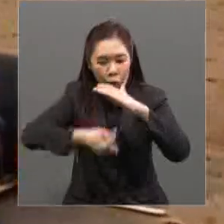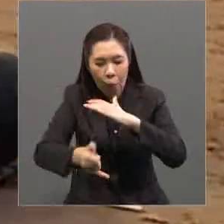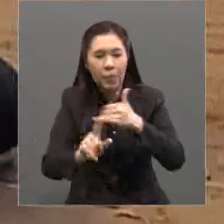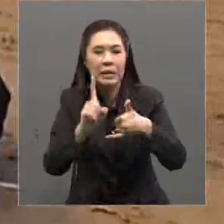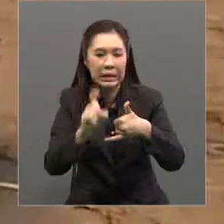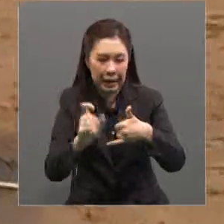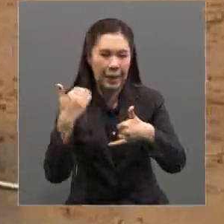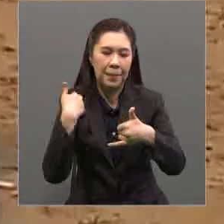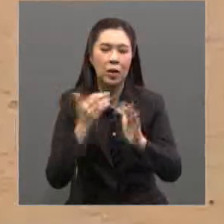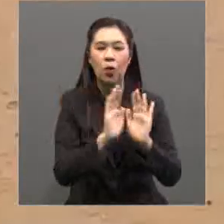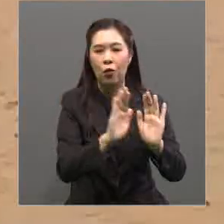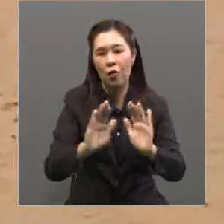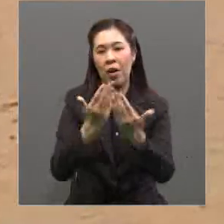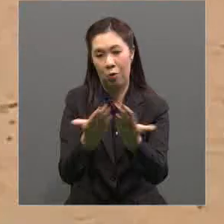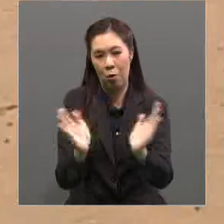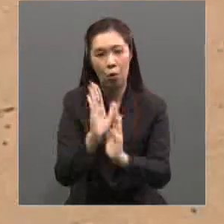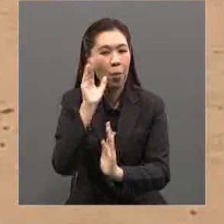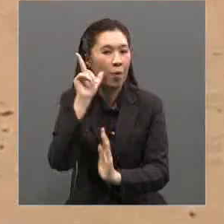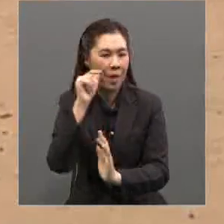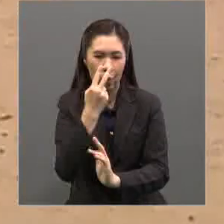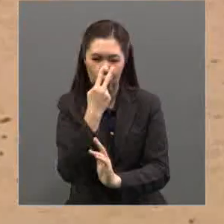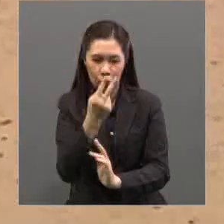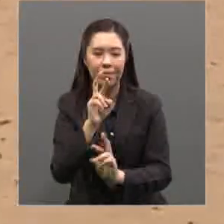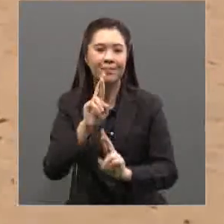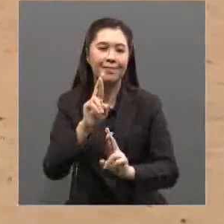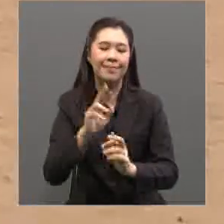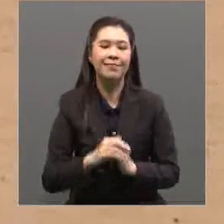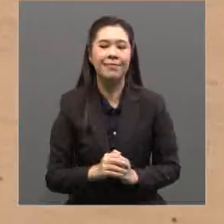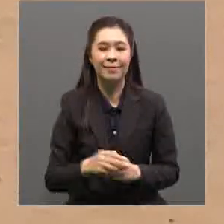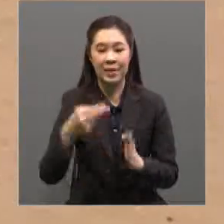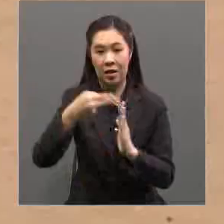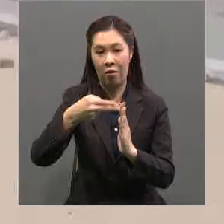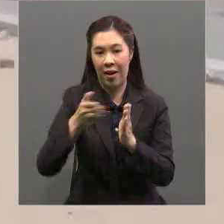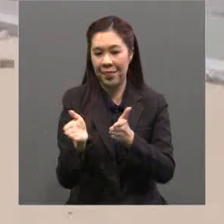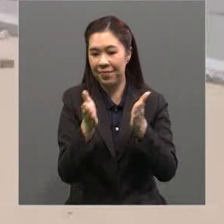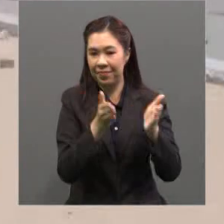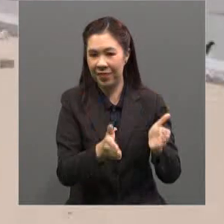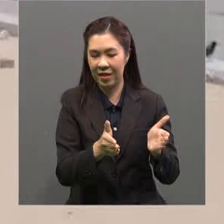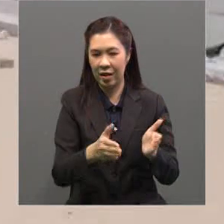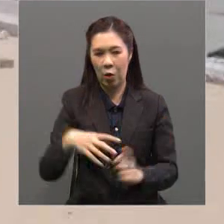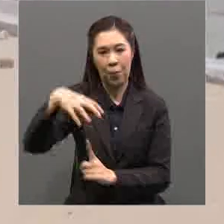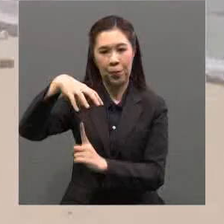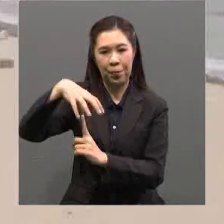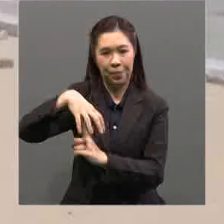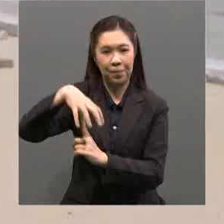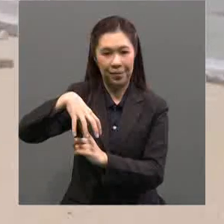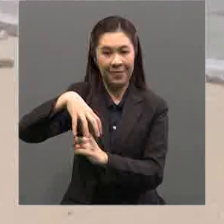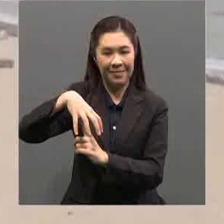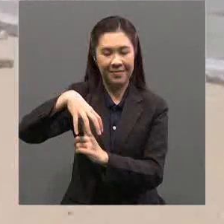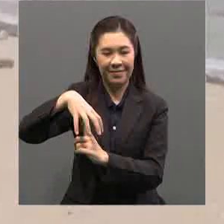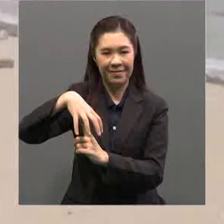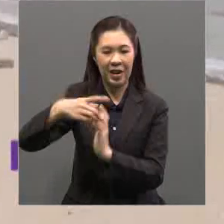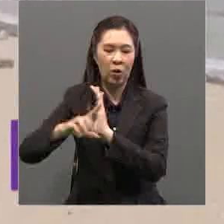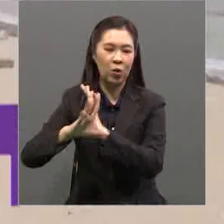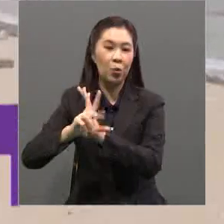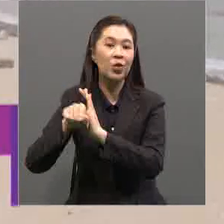ากพ่อแม่ผู้ปกครองกันด้วยนะคะนอกจากที่หนองคายแล้วพาไปดูชายหาดพัทยาชลบุรีกันบ้างอย่างที่บอกไป ดูสิ